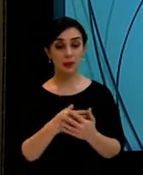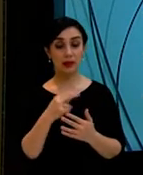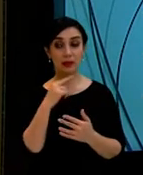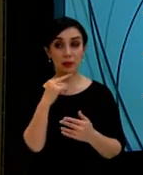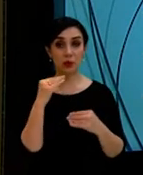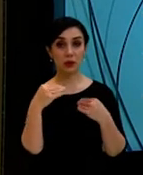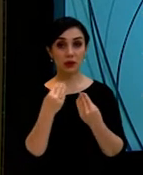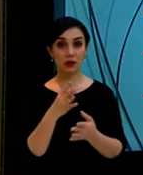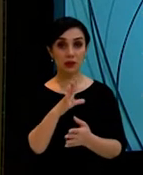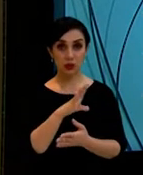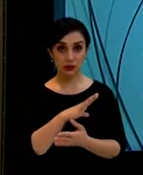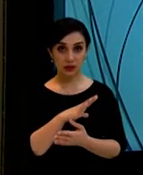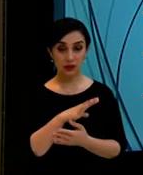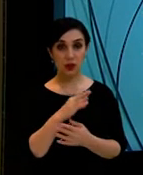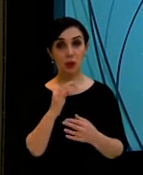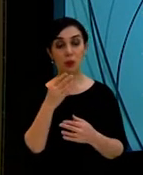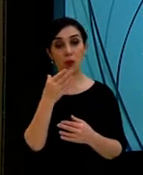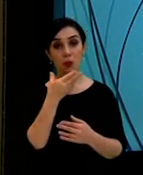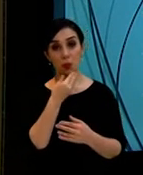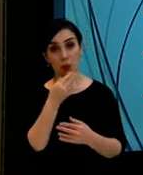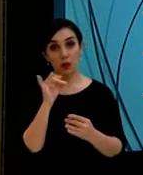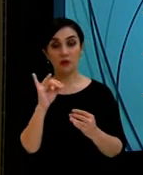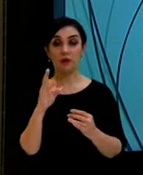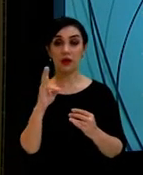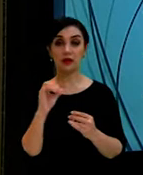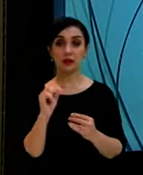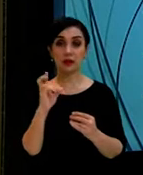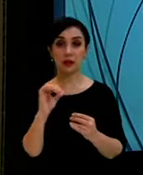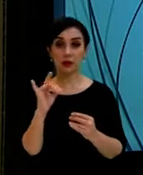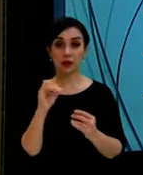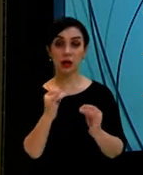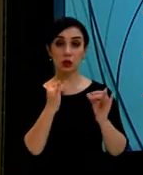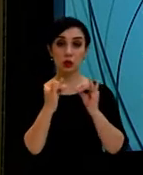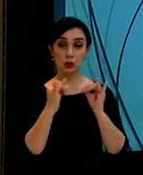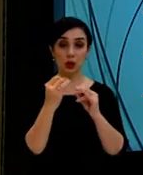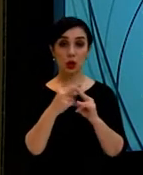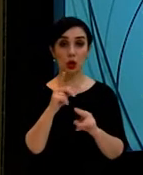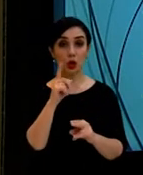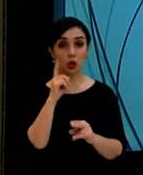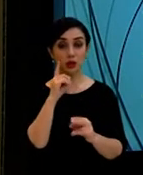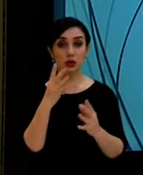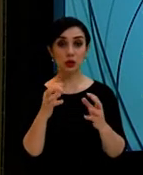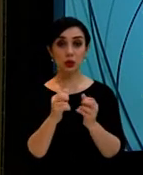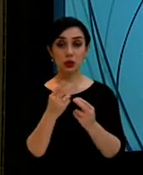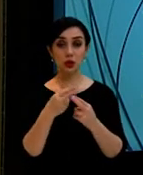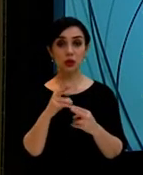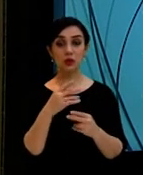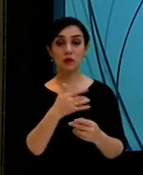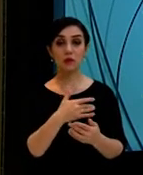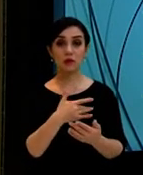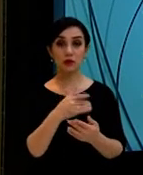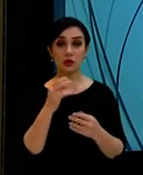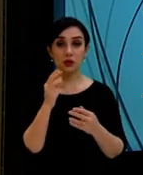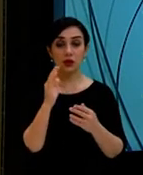E'tibor bergan bo'lsangiz, bobo va nabira suhbatida yashin tutgan suvori bu